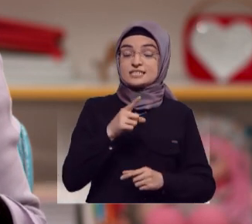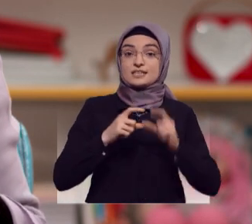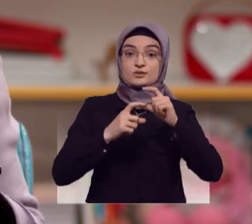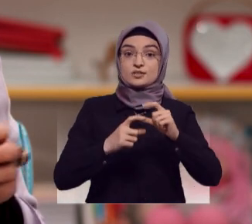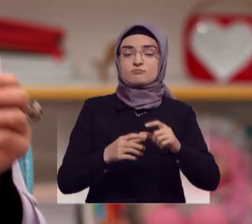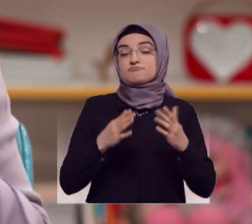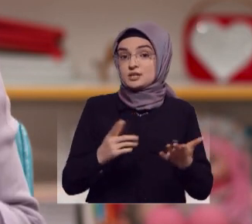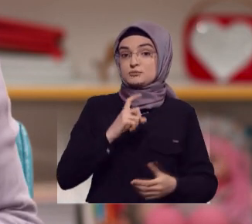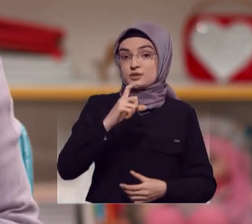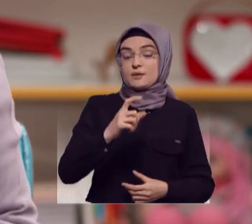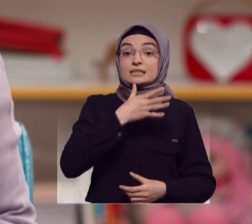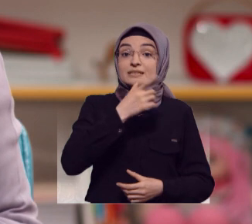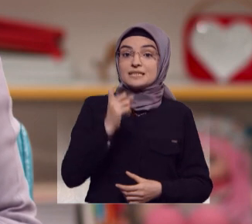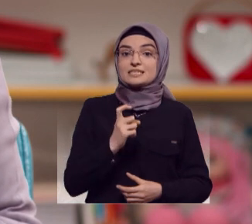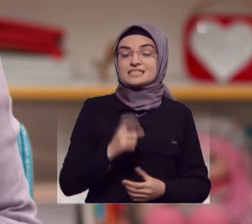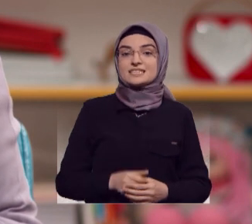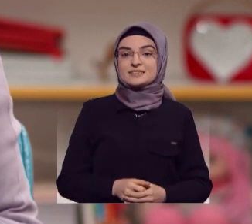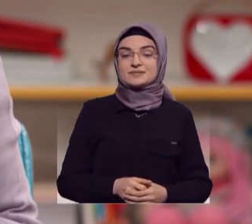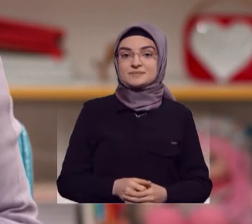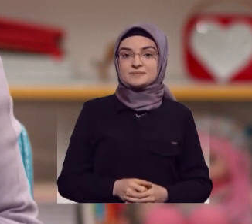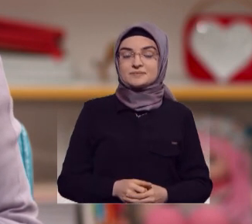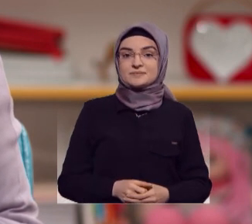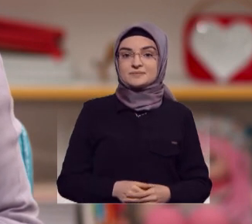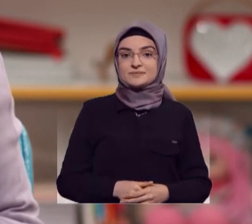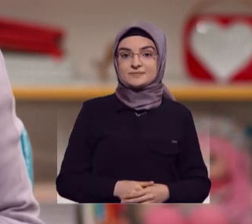bu soruları soracağım. Bakalım cevaplarını bilebilecek misiniz?